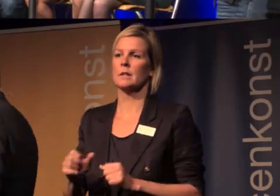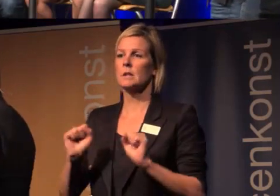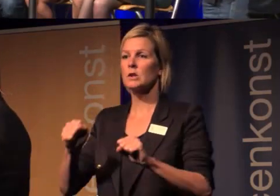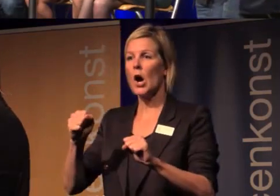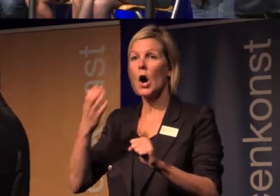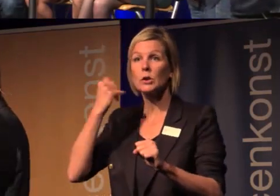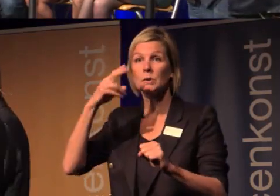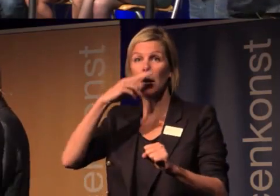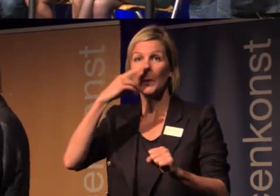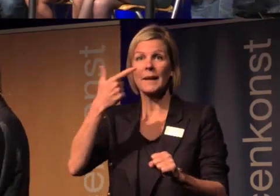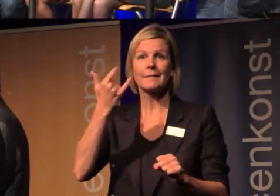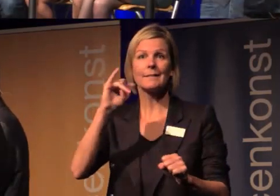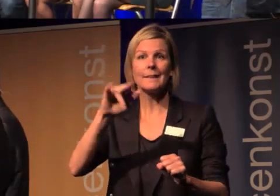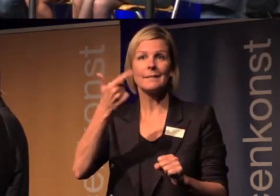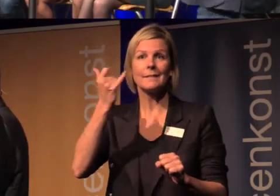på bibliotek?